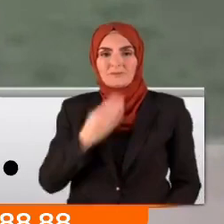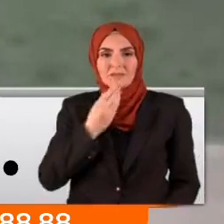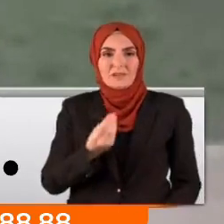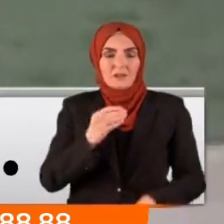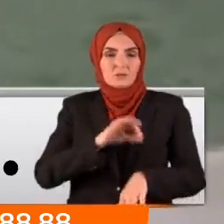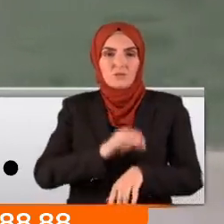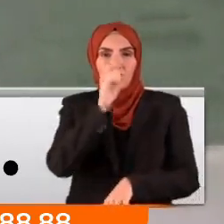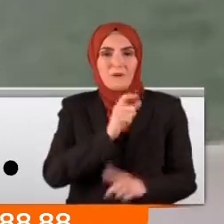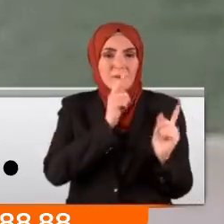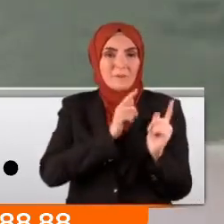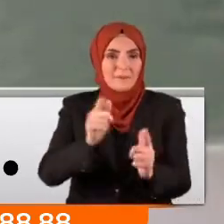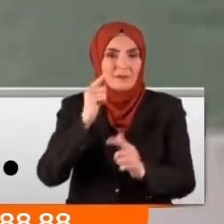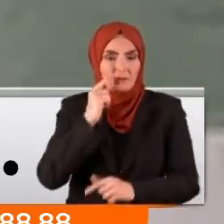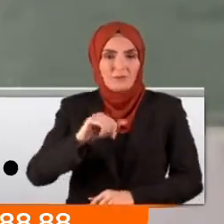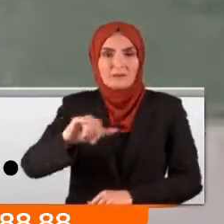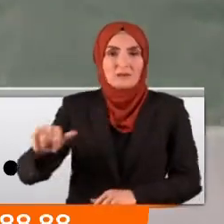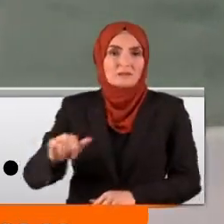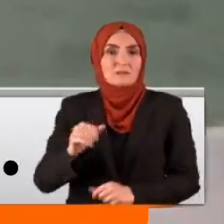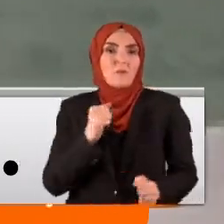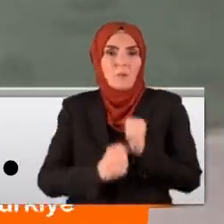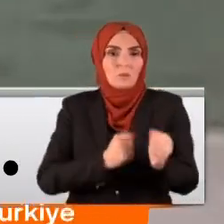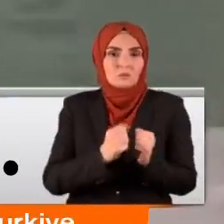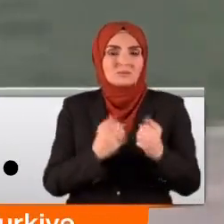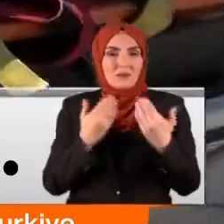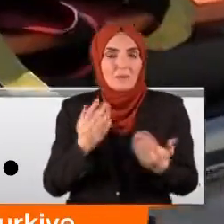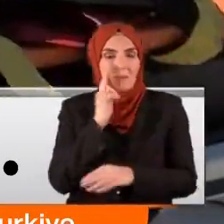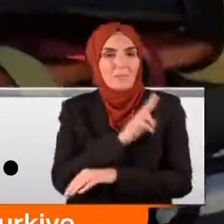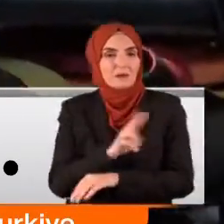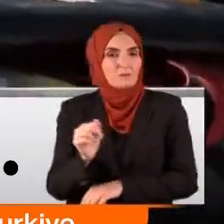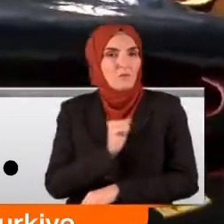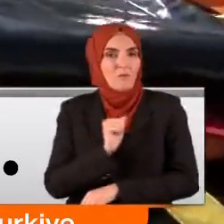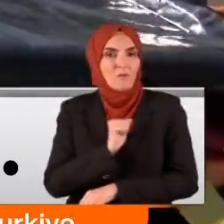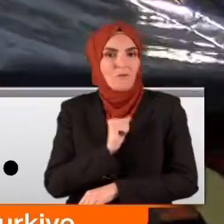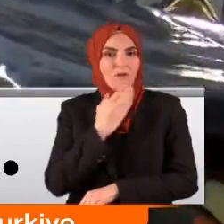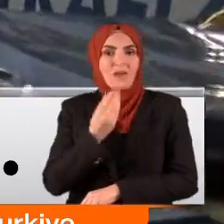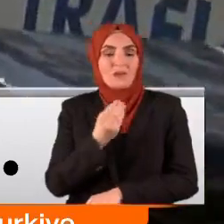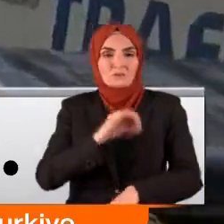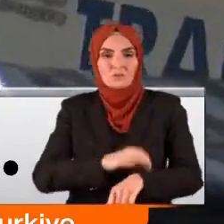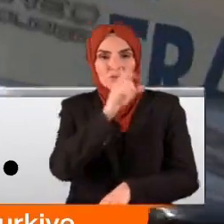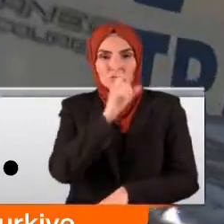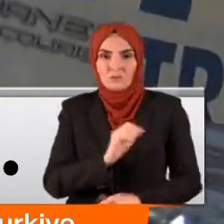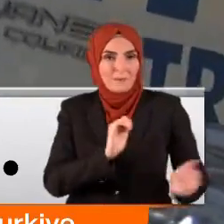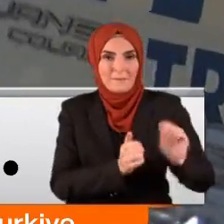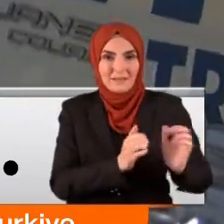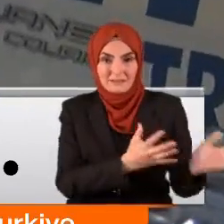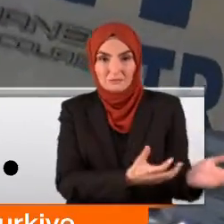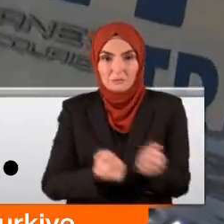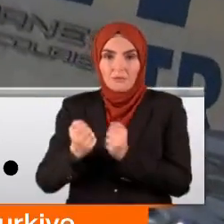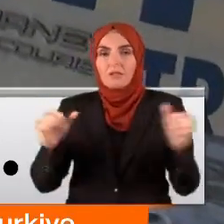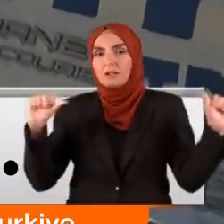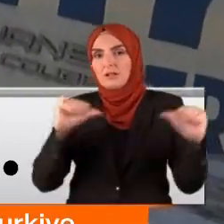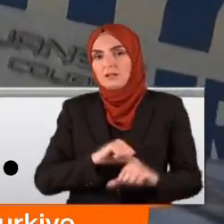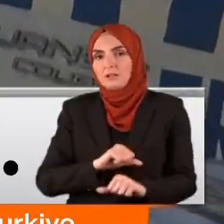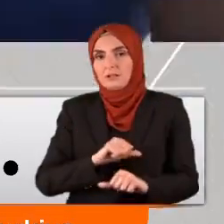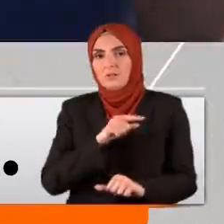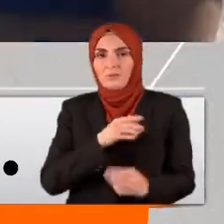doktorun imdadına önce çevredekiler koştu ama manzara korkunçtu. Değil genç doktoru sıkıştığı yerden çıkarmak, ona ulaşmak bile